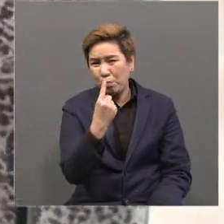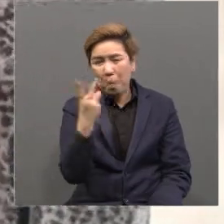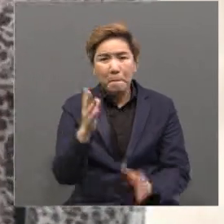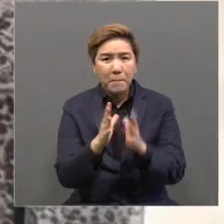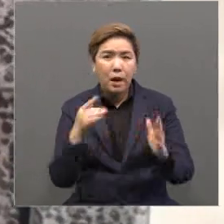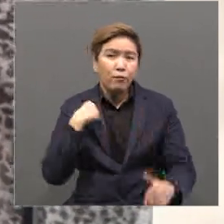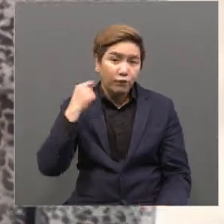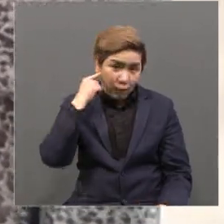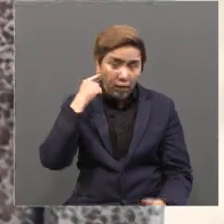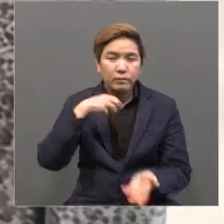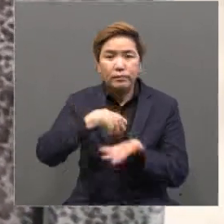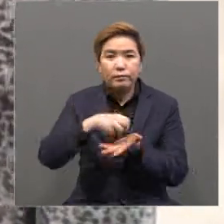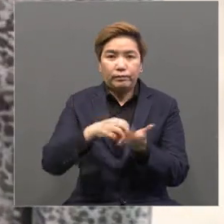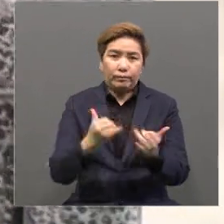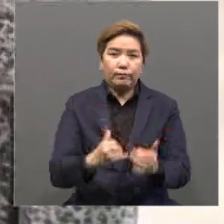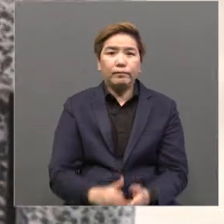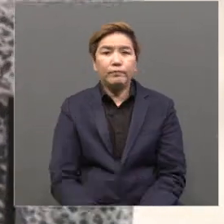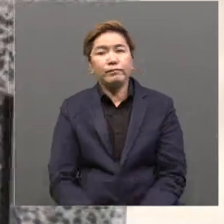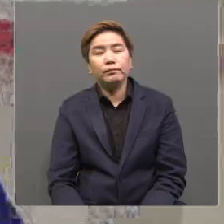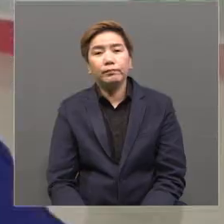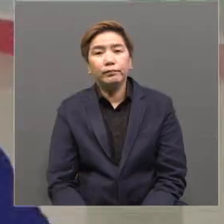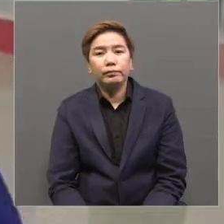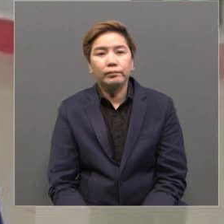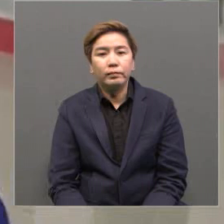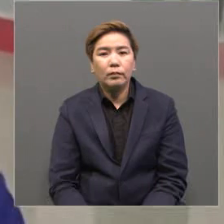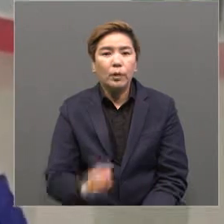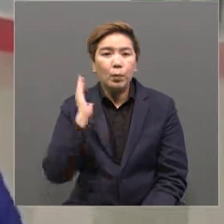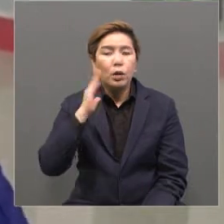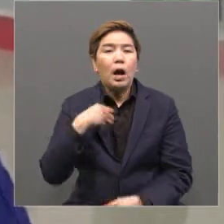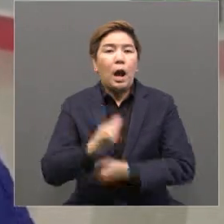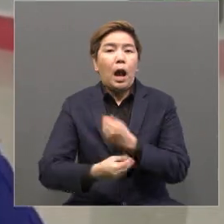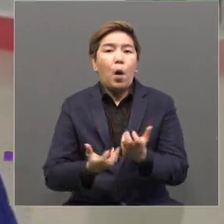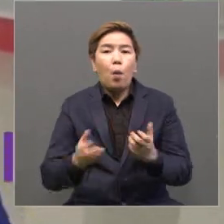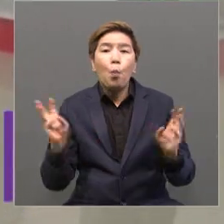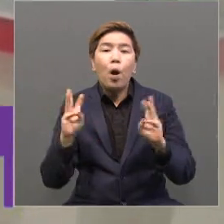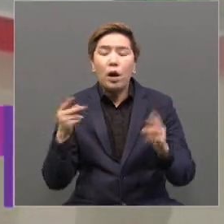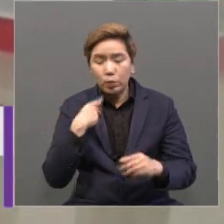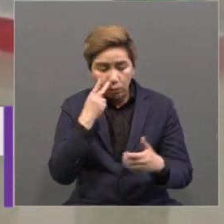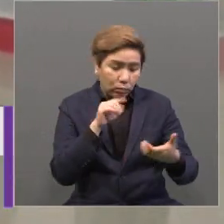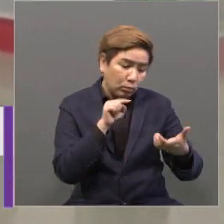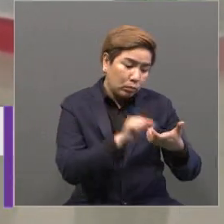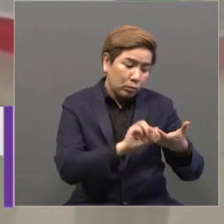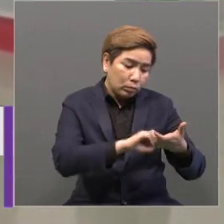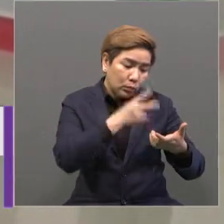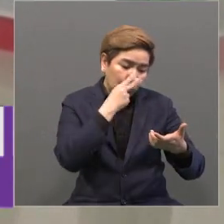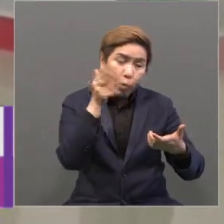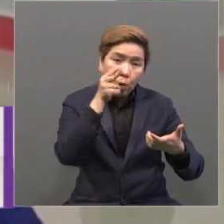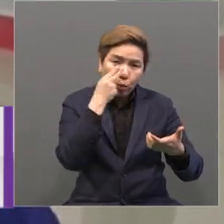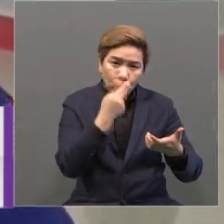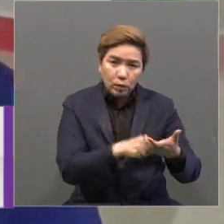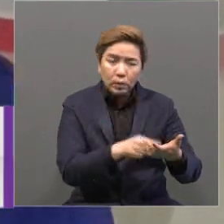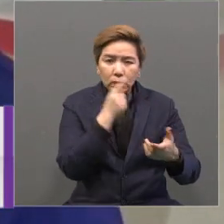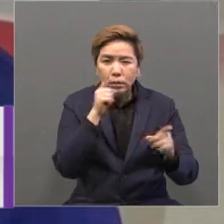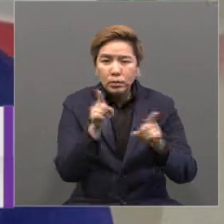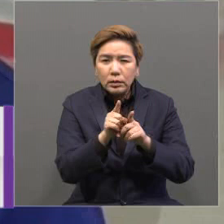เกินลองฟังเสียงคุณอีทราดูครับวันนี้ลูกชายเขาขายของอยู่เพราะว่างเขาก็เปิดกล้องดูพอเปิดกล้องดูตอนนี้ไปเห็น